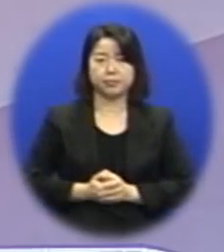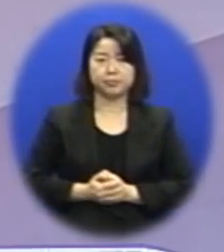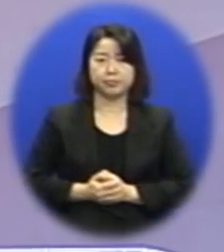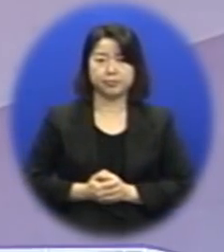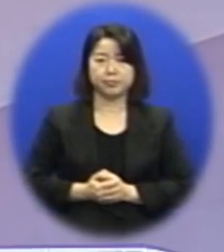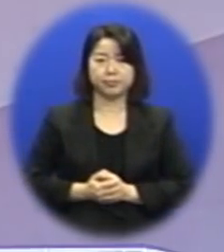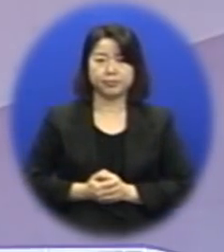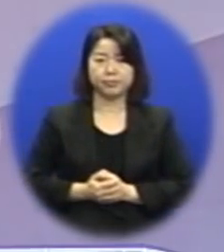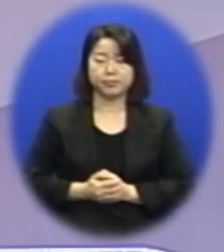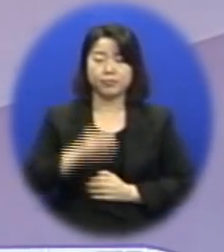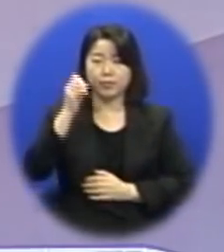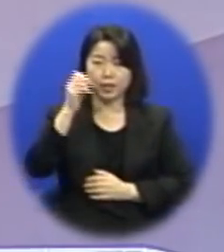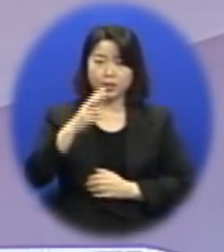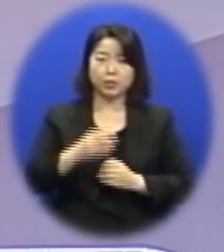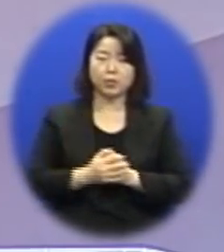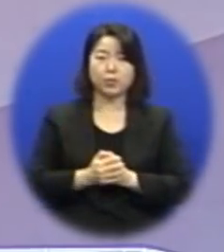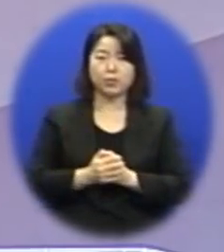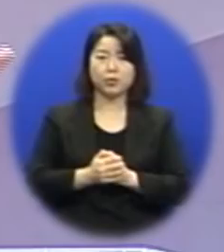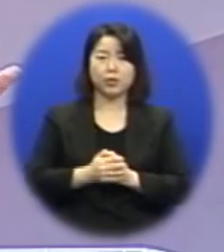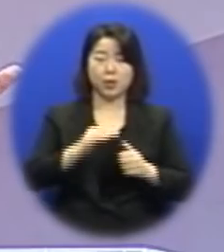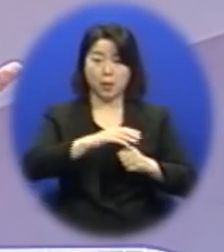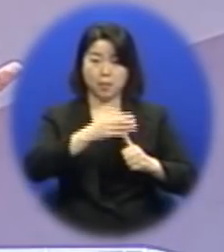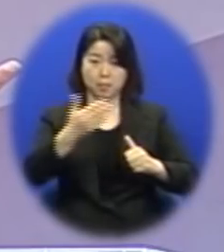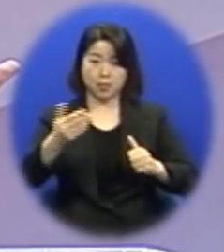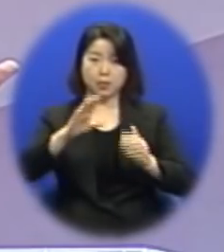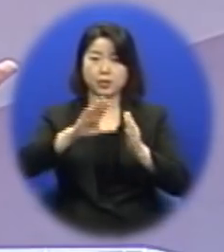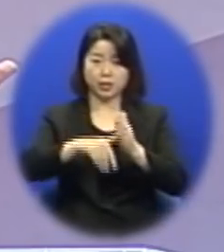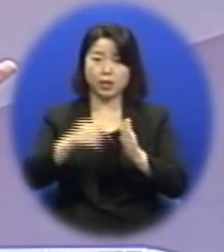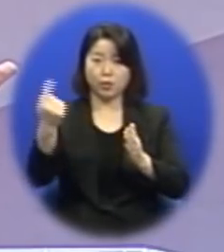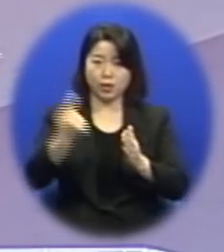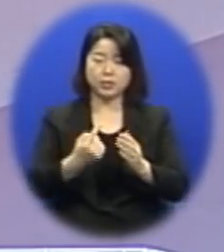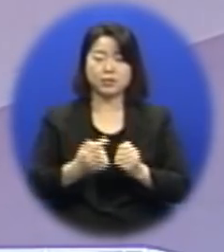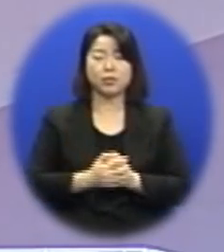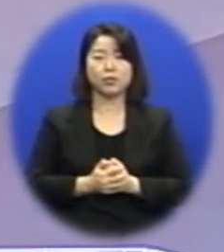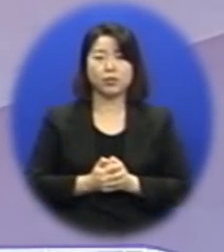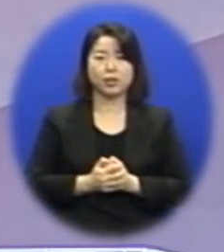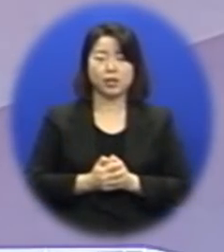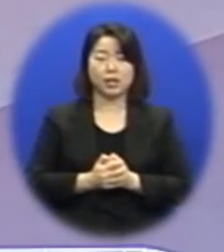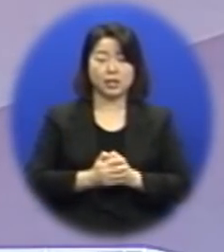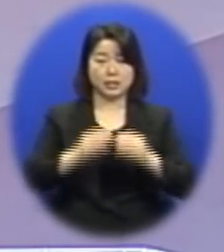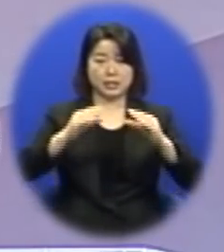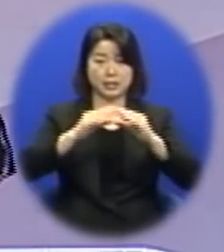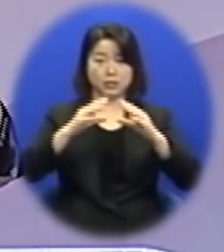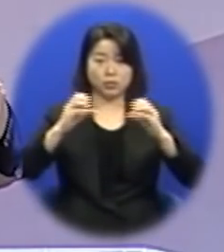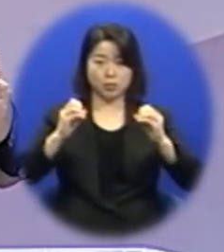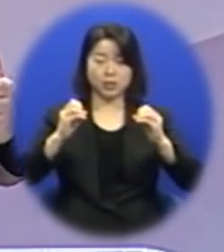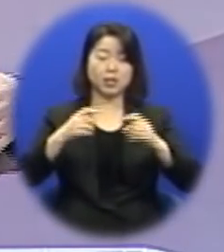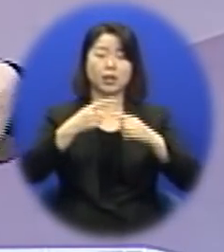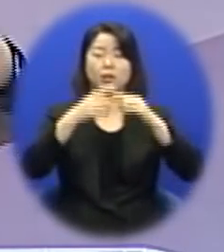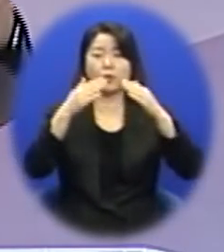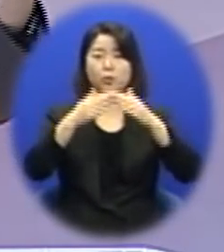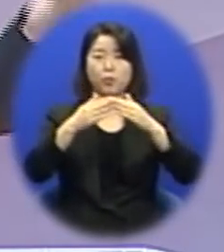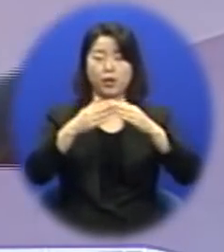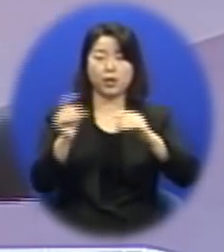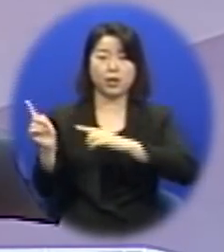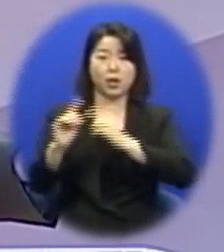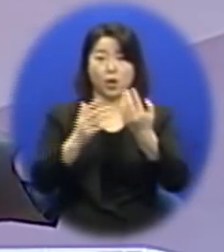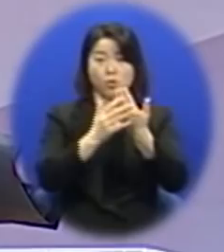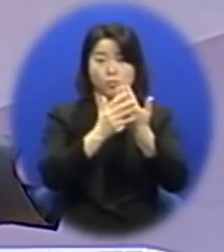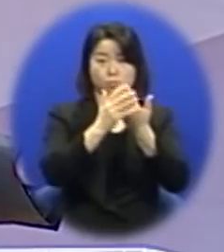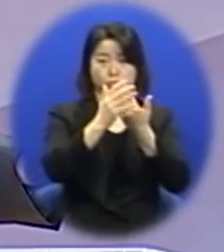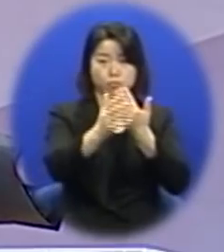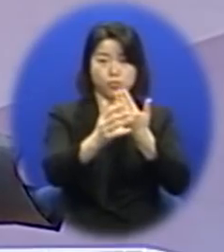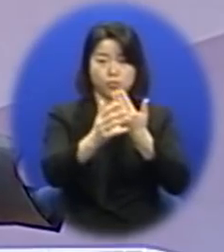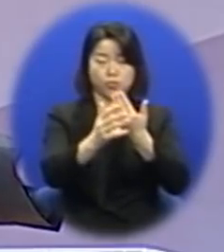견디어 그리고 그는 풀려날 때가 왔습니다 루마니아 교회에 부흥이 새 부흥이